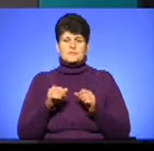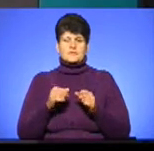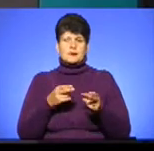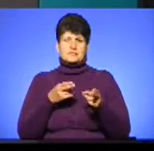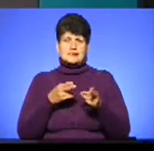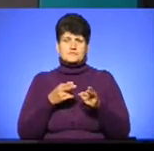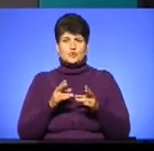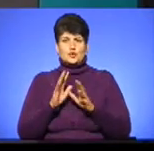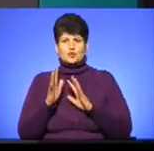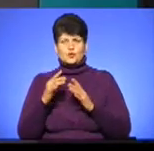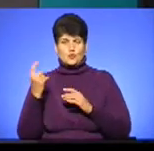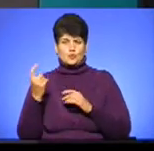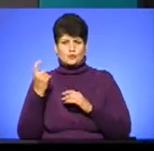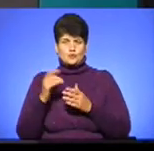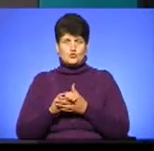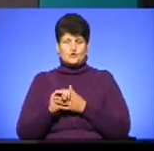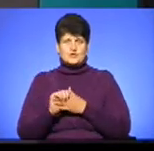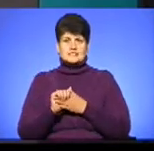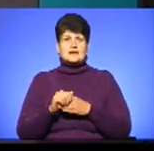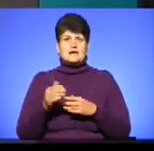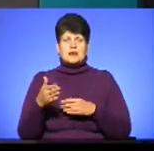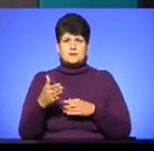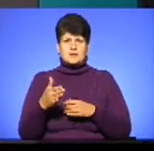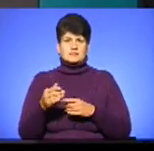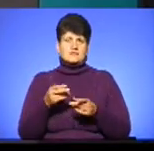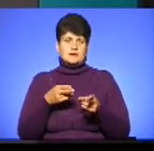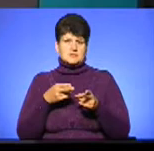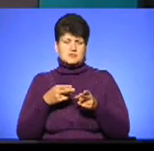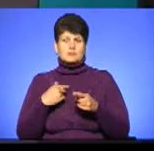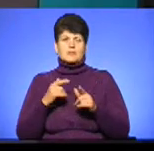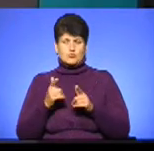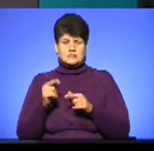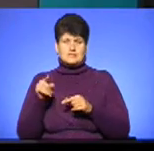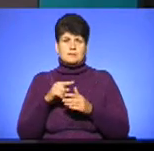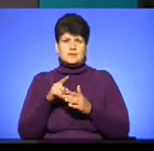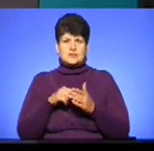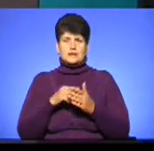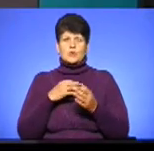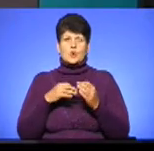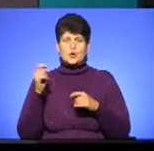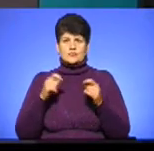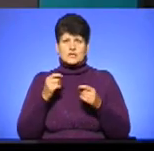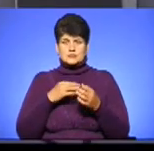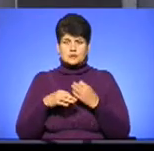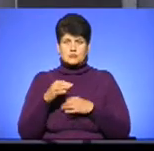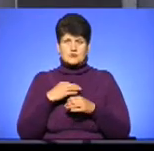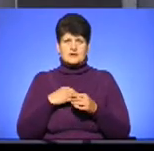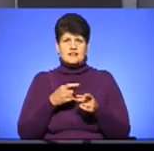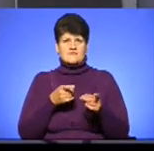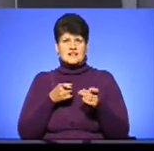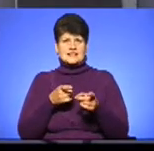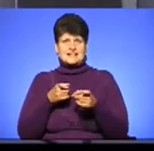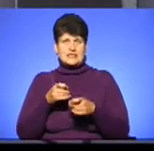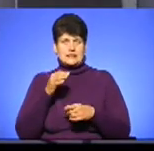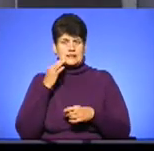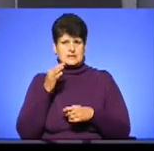також товариств мисливців рибалок. Ми з ними погодили це питання, на конференції обговорили. Яким чином? Проводиться відстріл